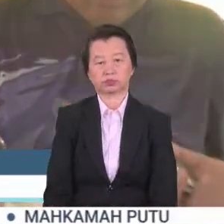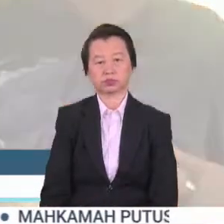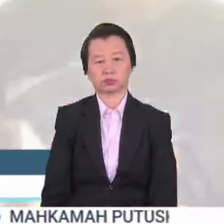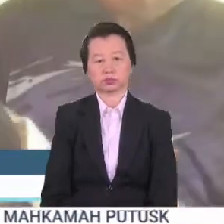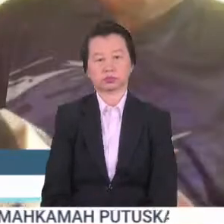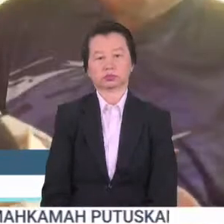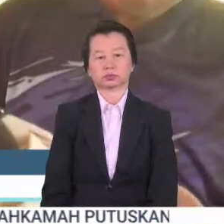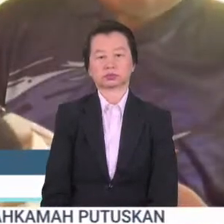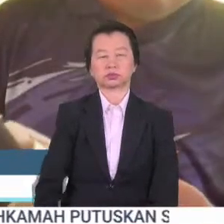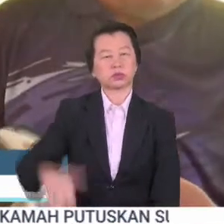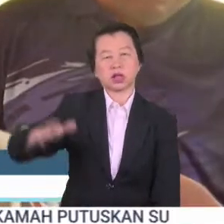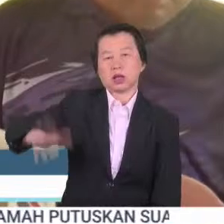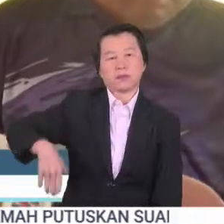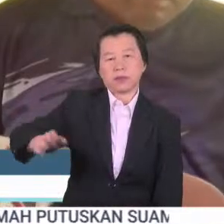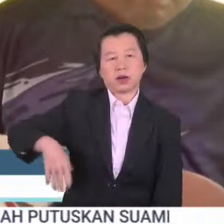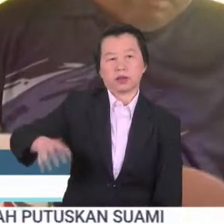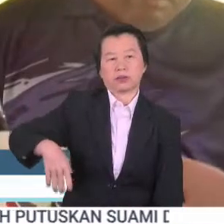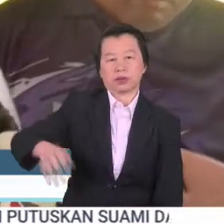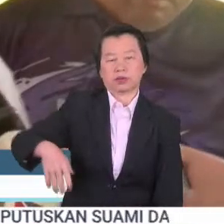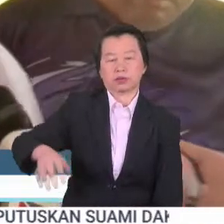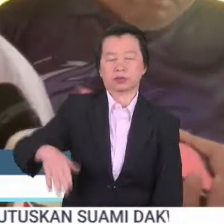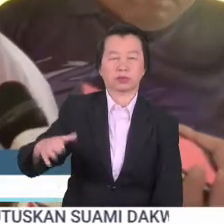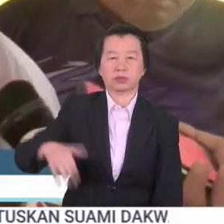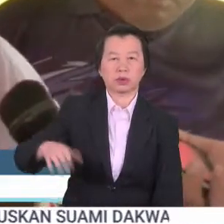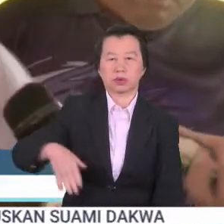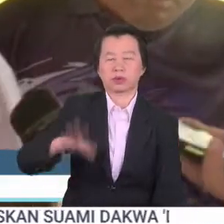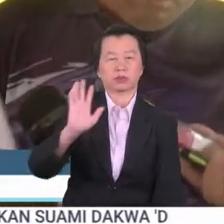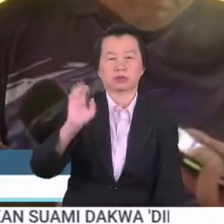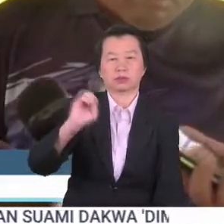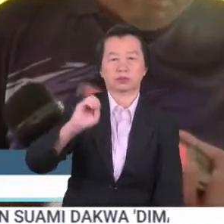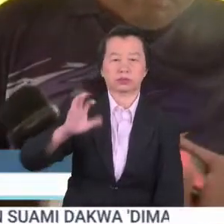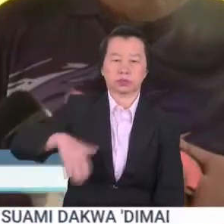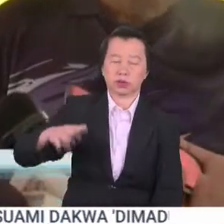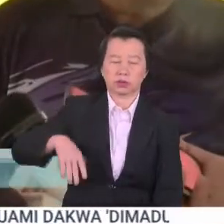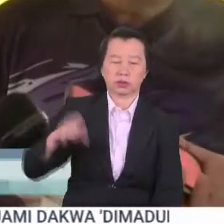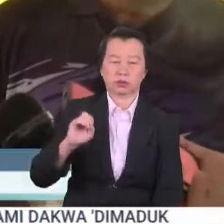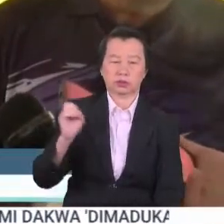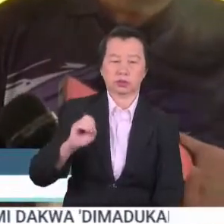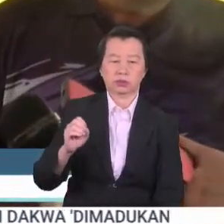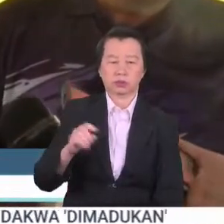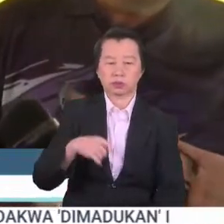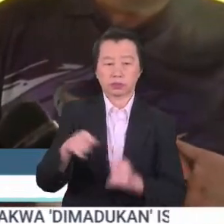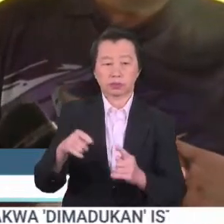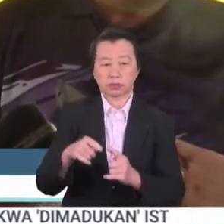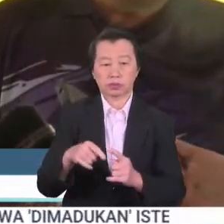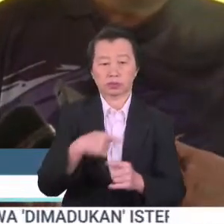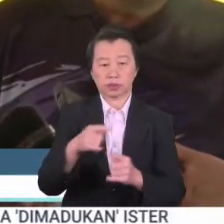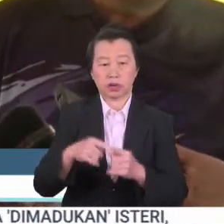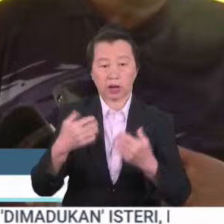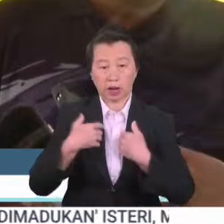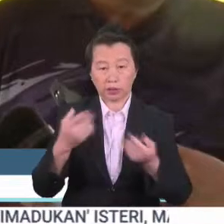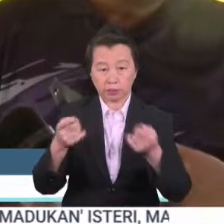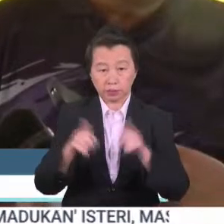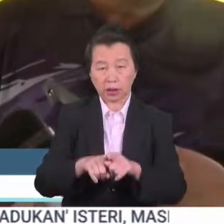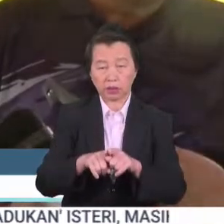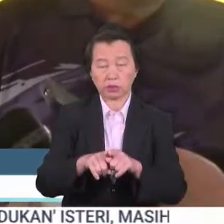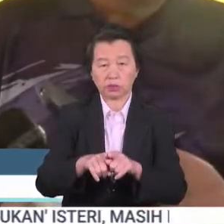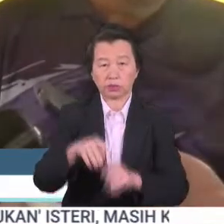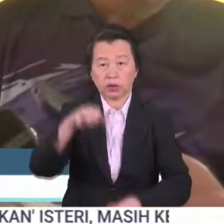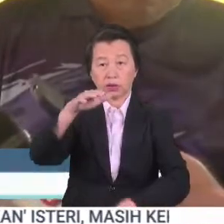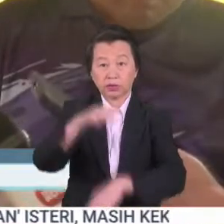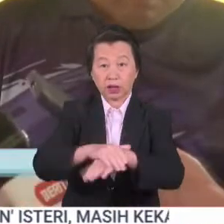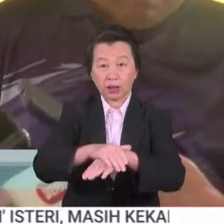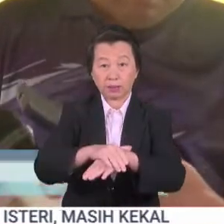lanjut belum bila ada bila ada perkara bila ada berlaku sampai ke peringkat